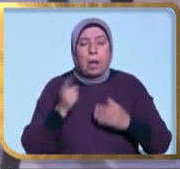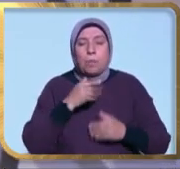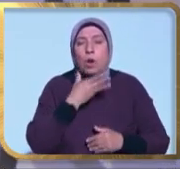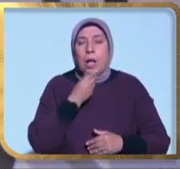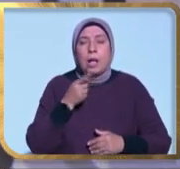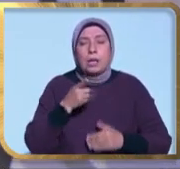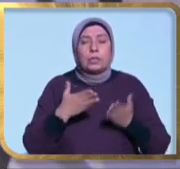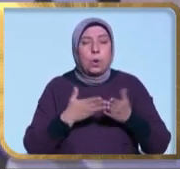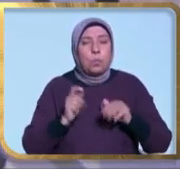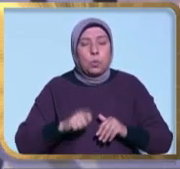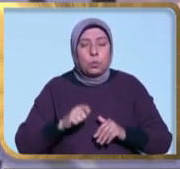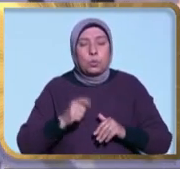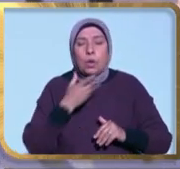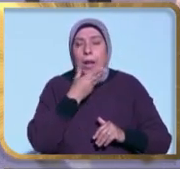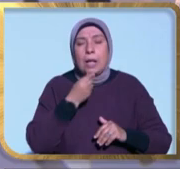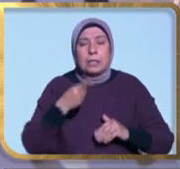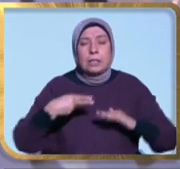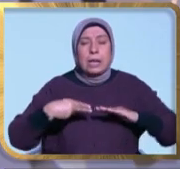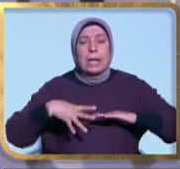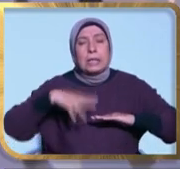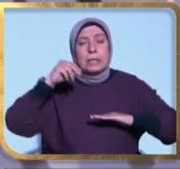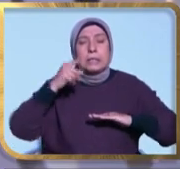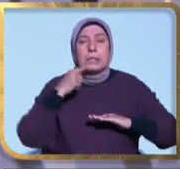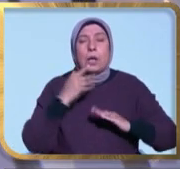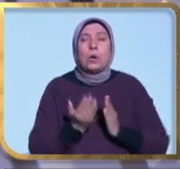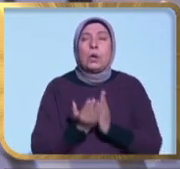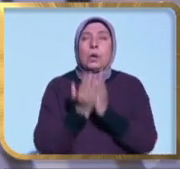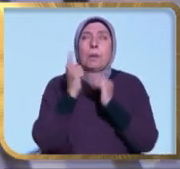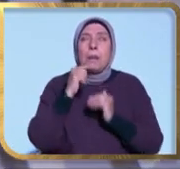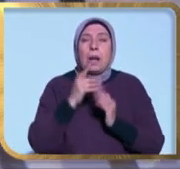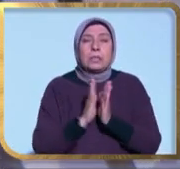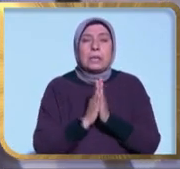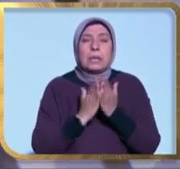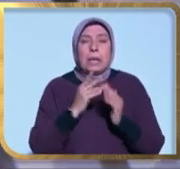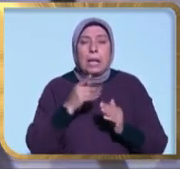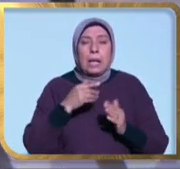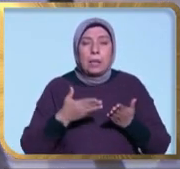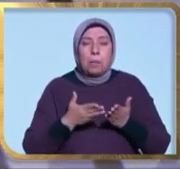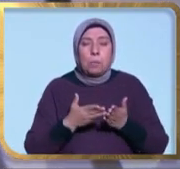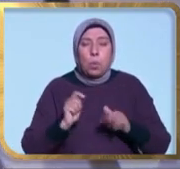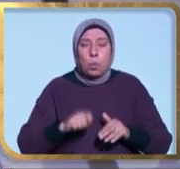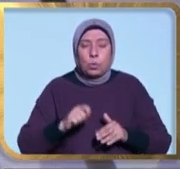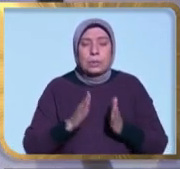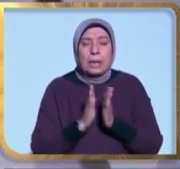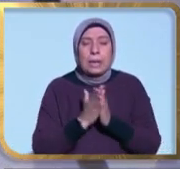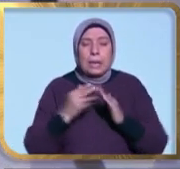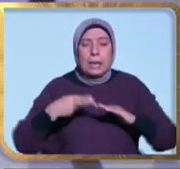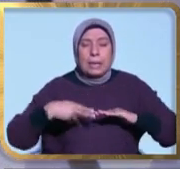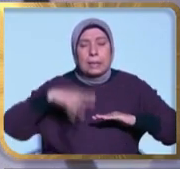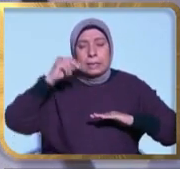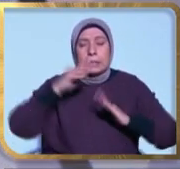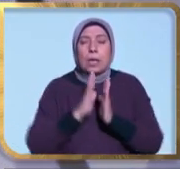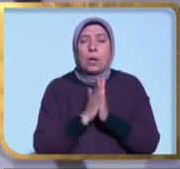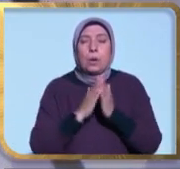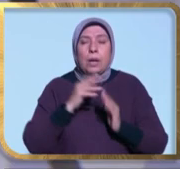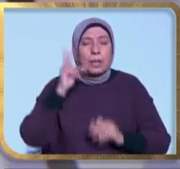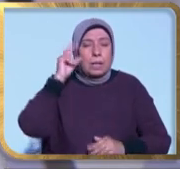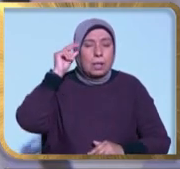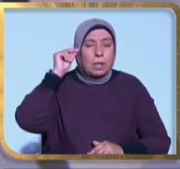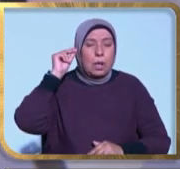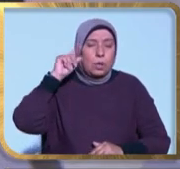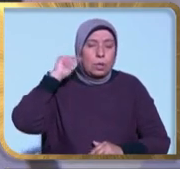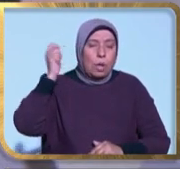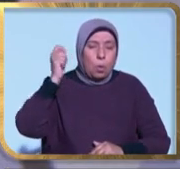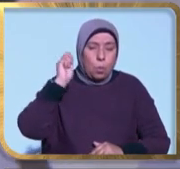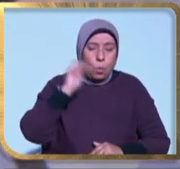وعيسى نجيك وروحك وبتوه موسى وانجيل عيسى وزبور داوود وفرقان محمد صلى الله عليه